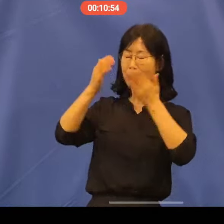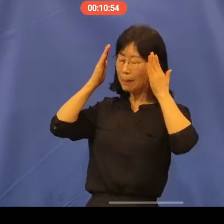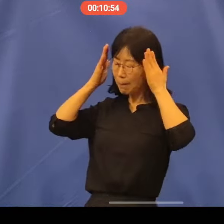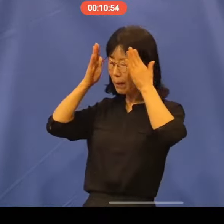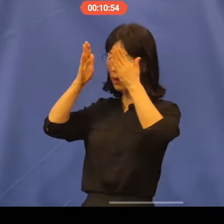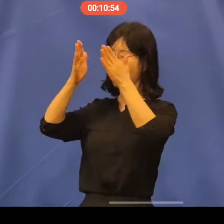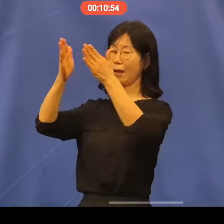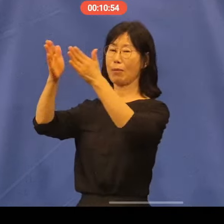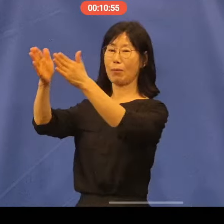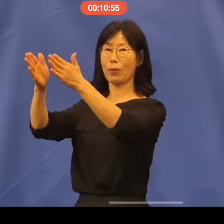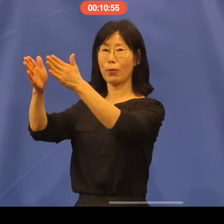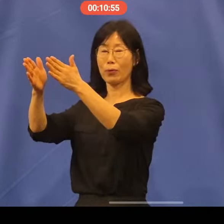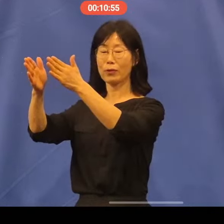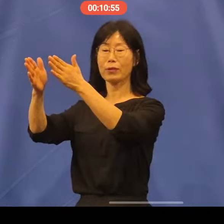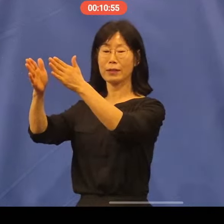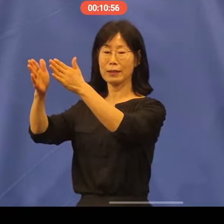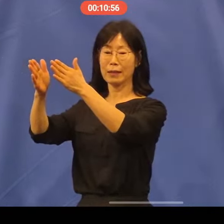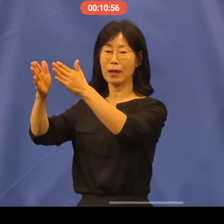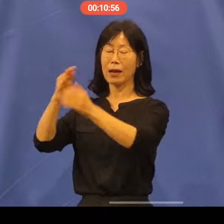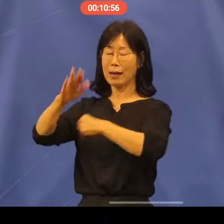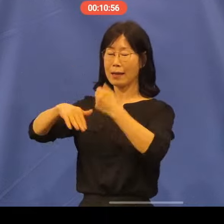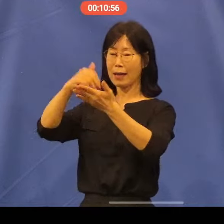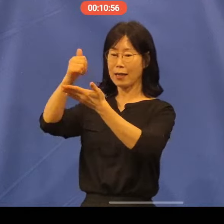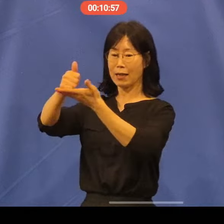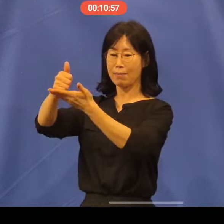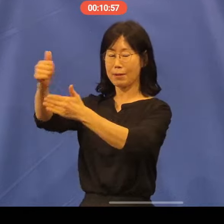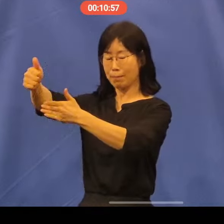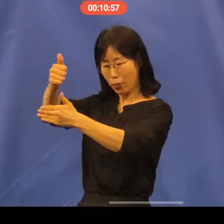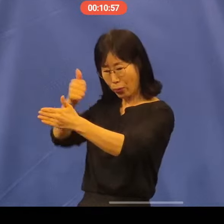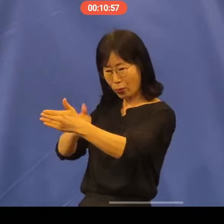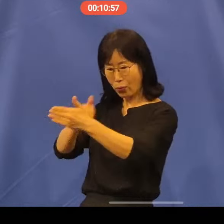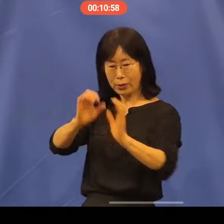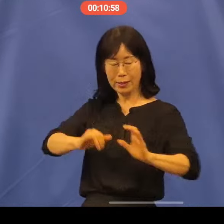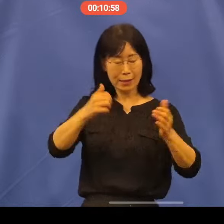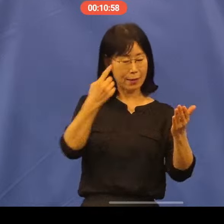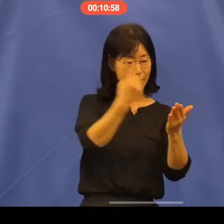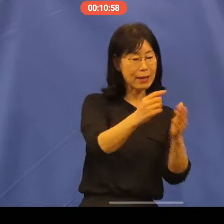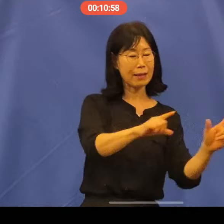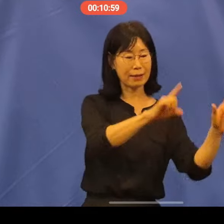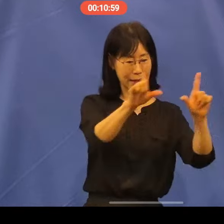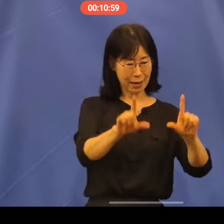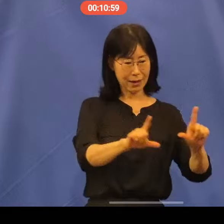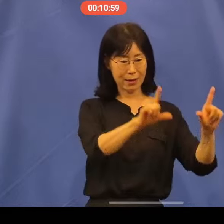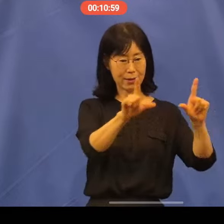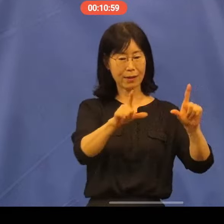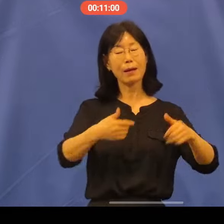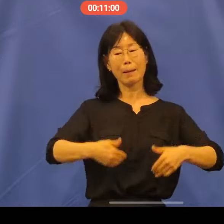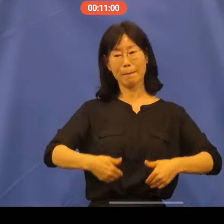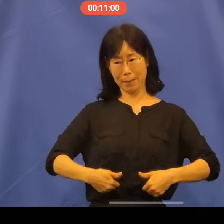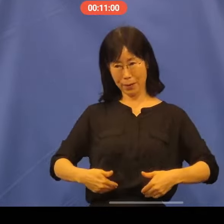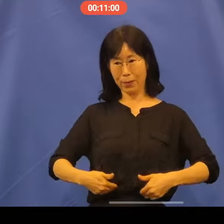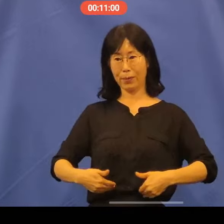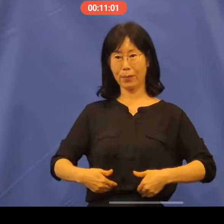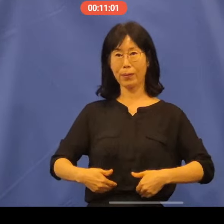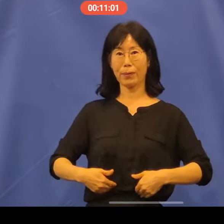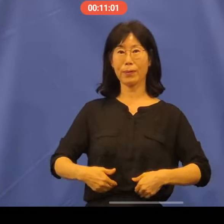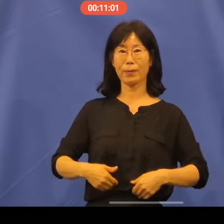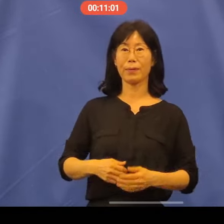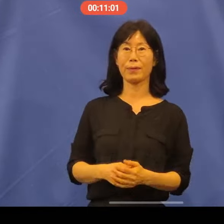보고 하나님 중심으로 세상을 보고 하나님 중심으로 사건을 바라보고 하나님 중심으로 모든 것을 해석하고